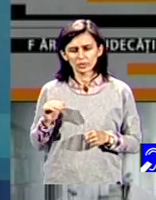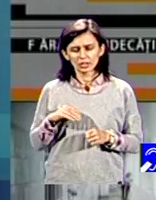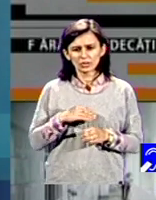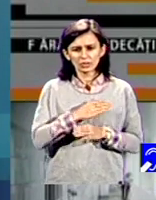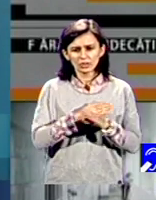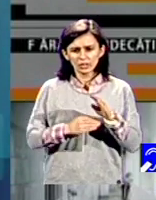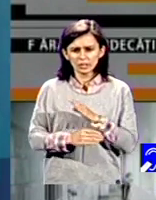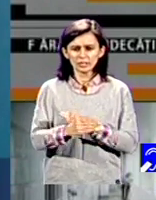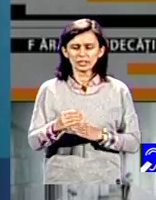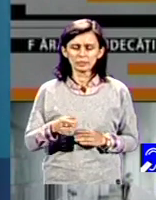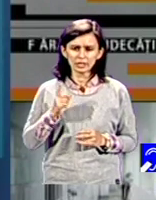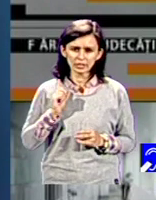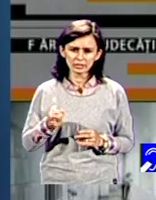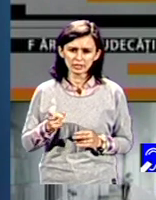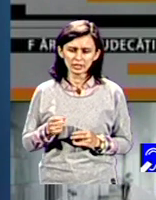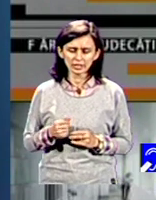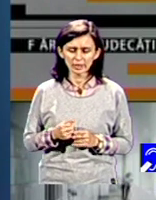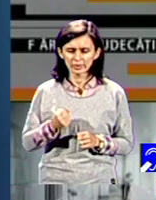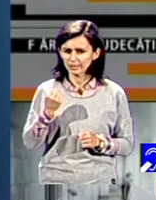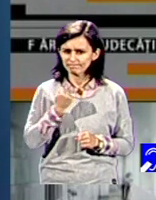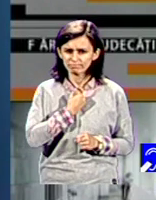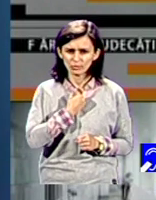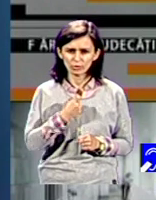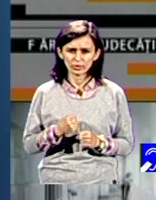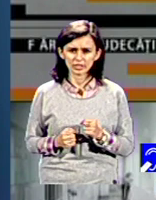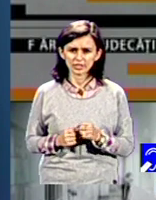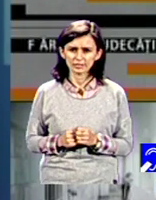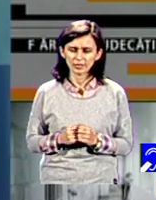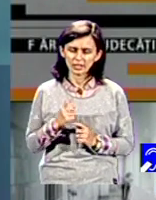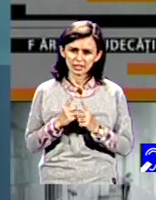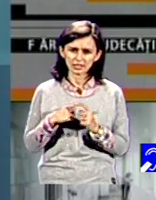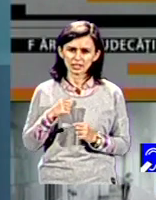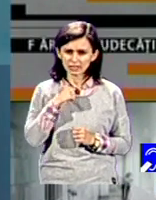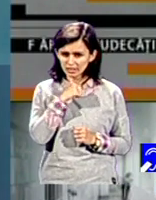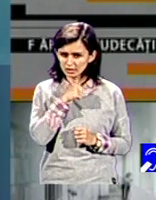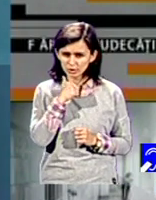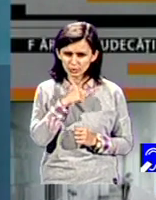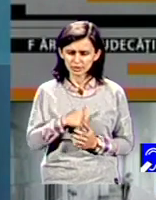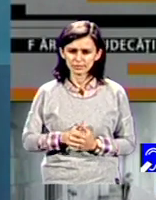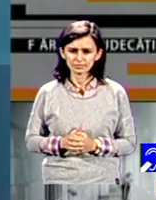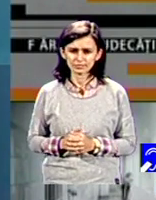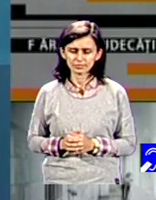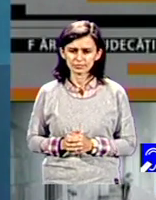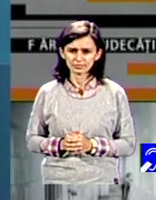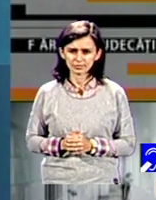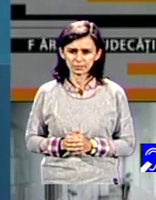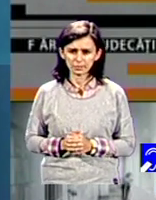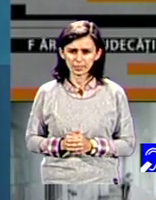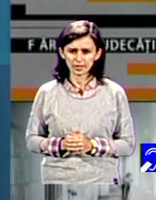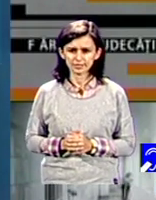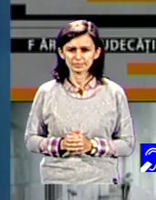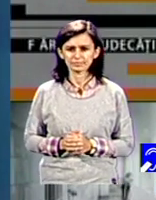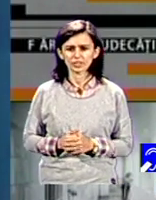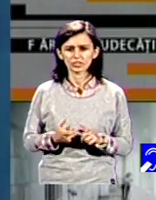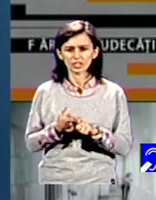trebuia eliminat oricât de ture suna însă ca să revenim la